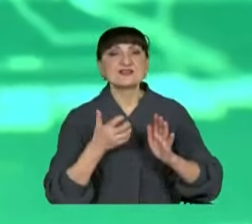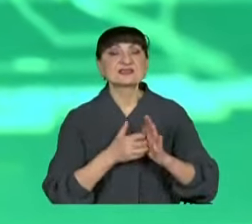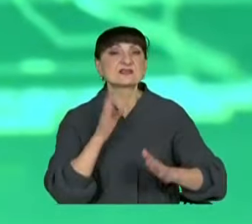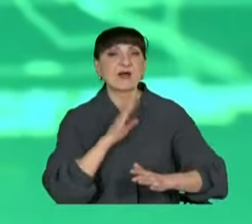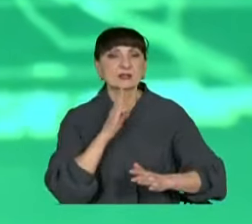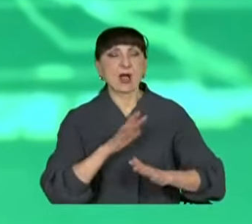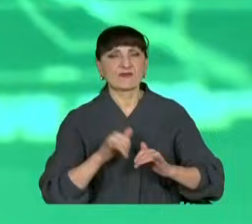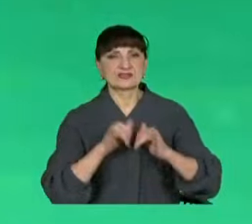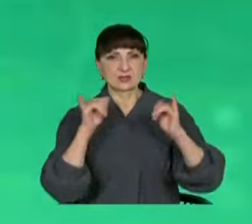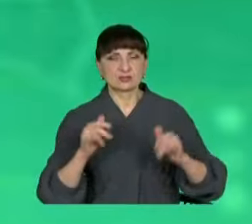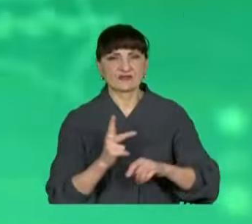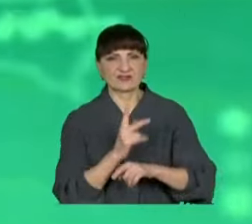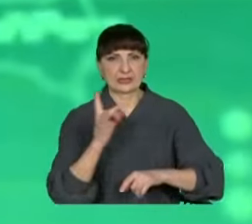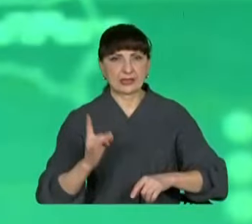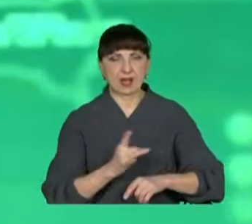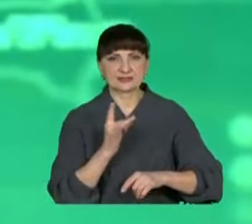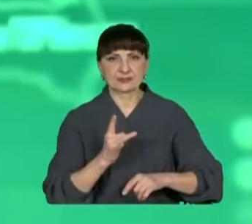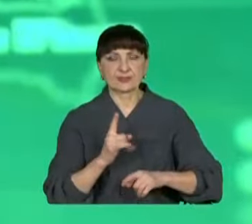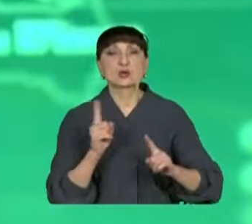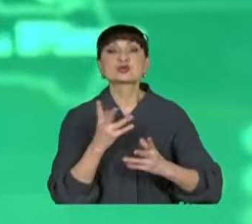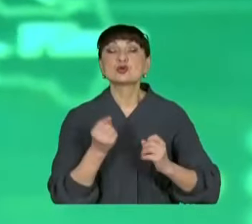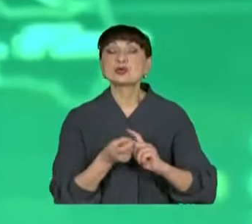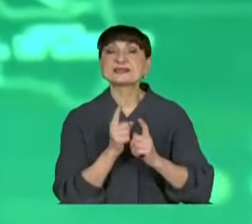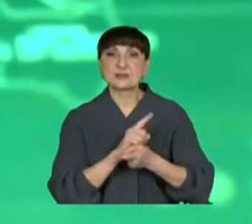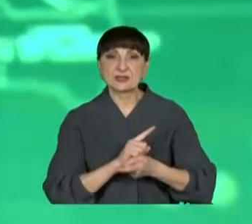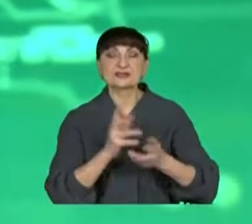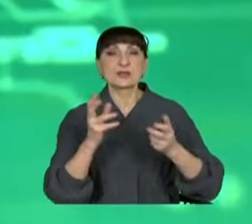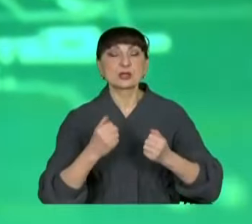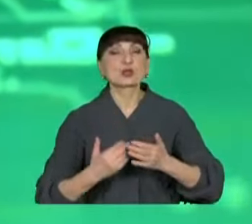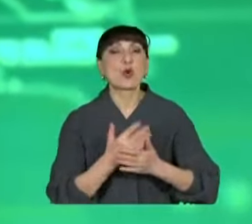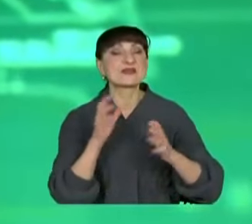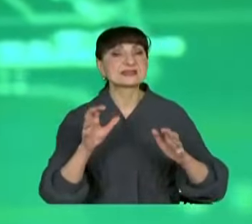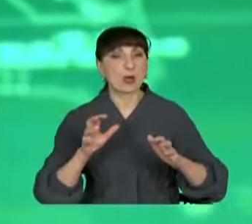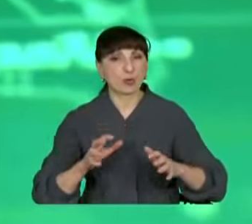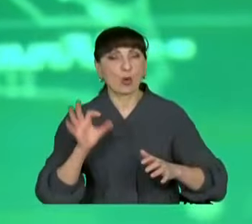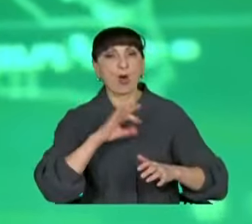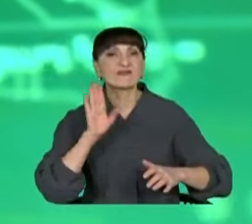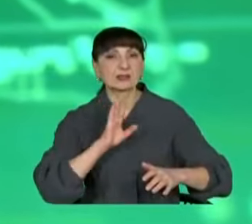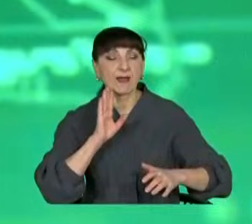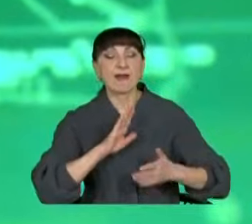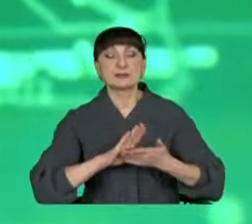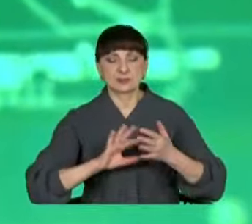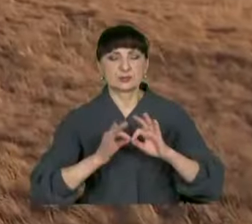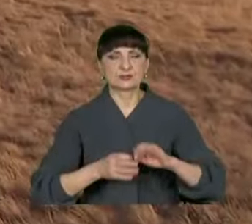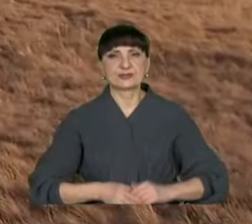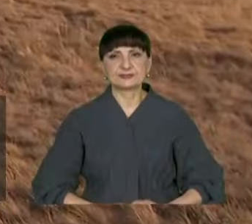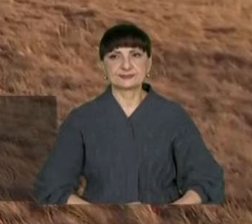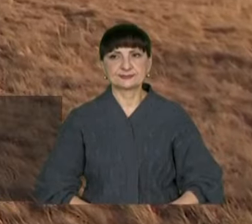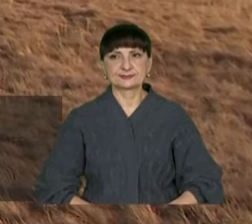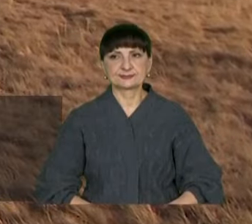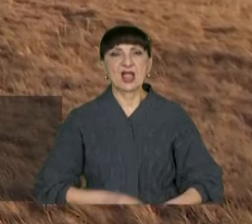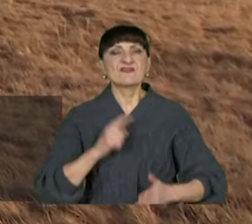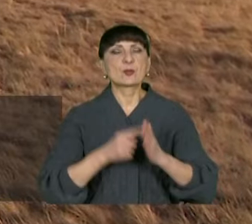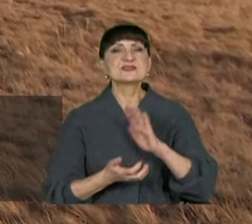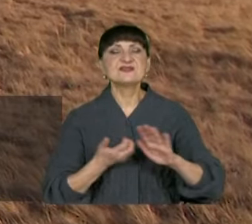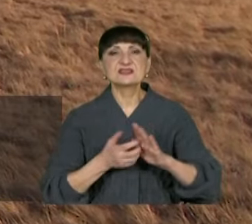живительной влаги возрастет в 3 раза. Что еще изменится с принятием нового кодекса, узнавала Мира Альжанова. Вопрос